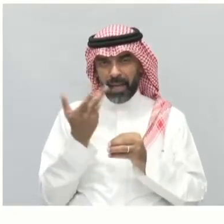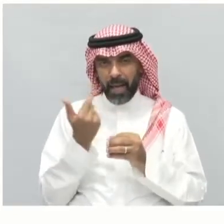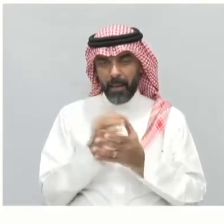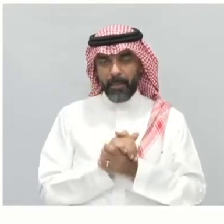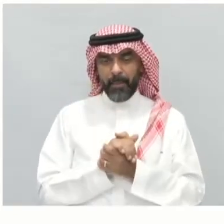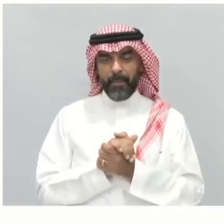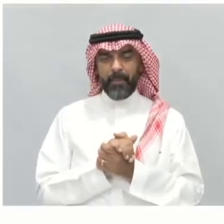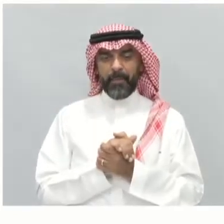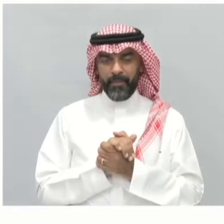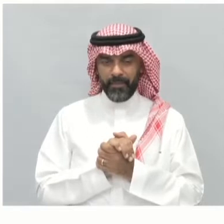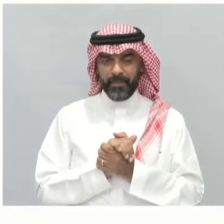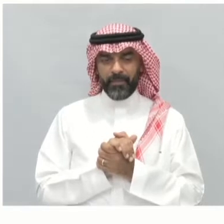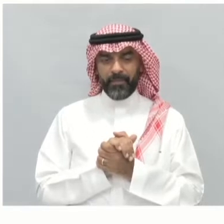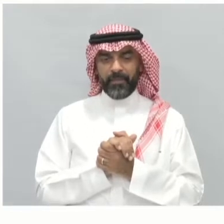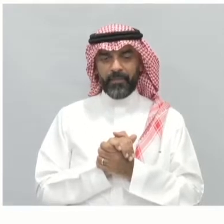الزرقاء